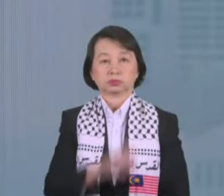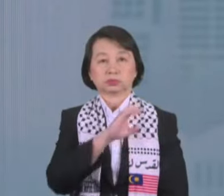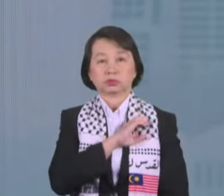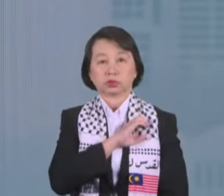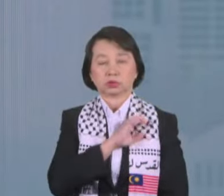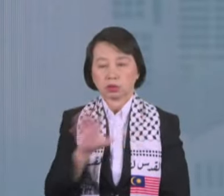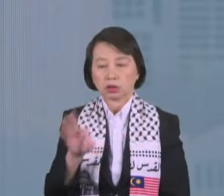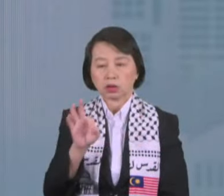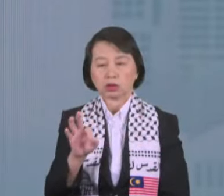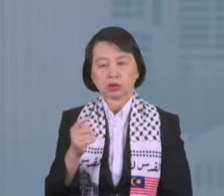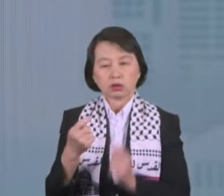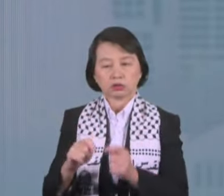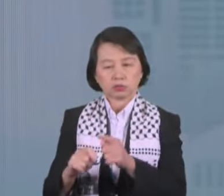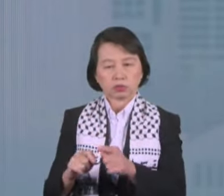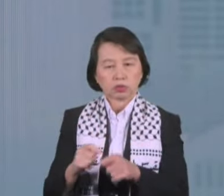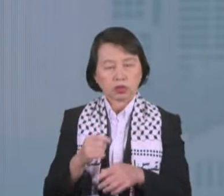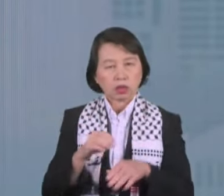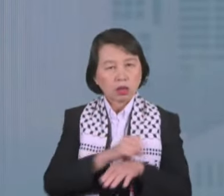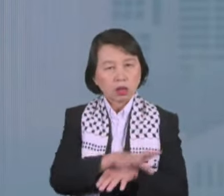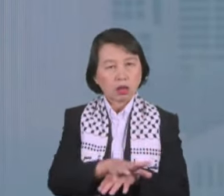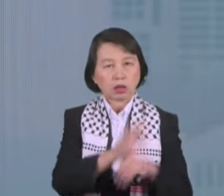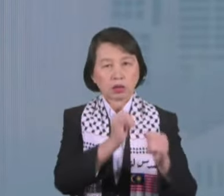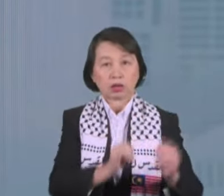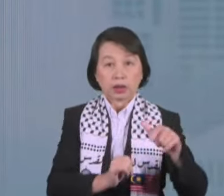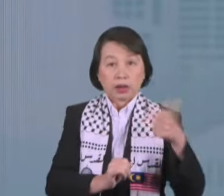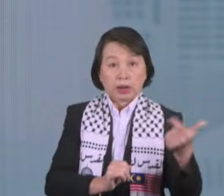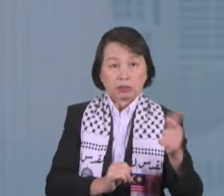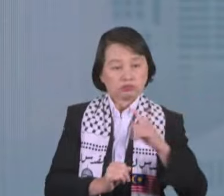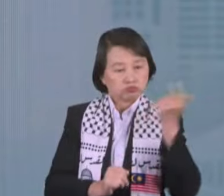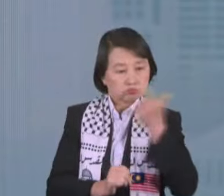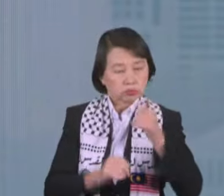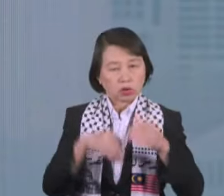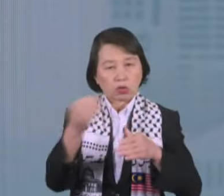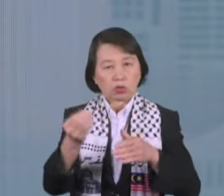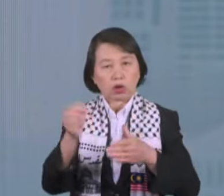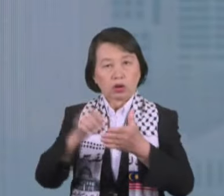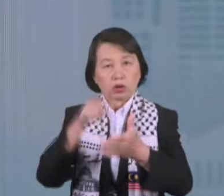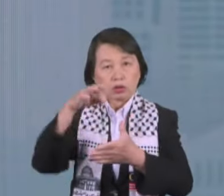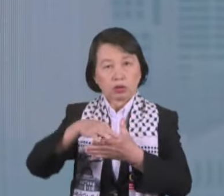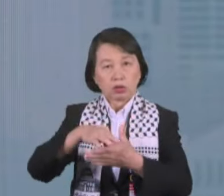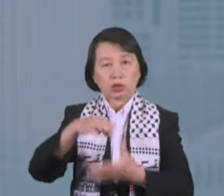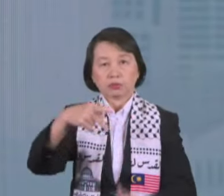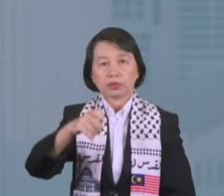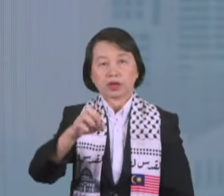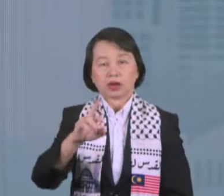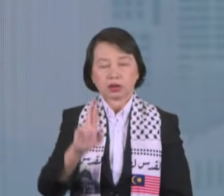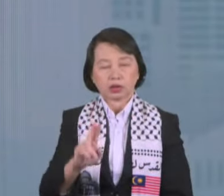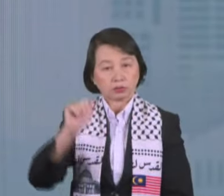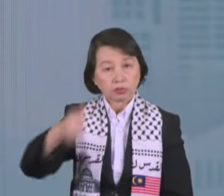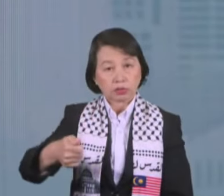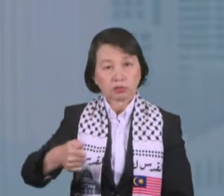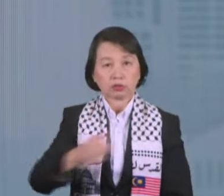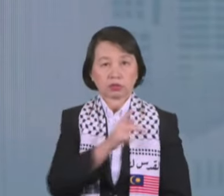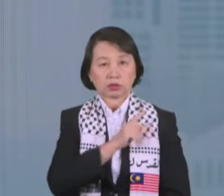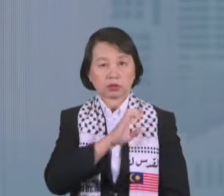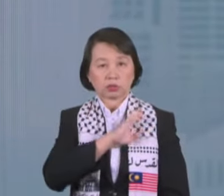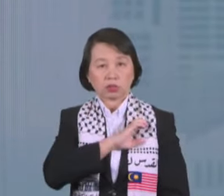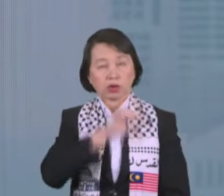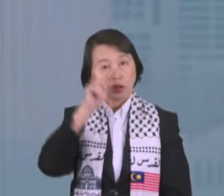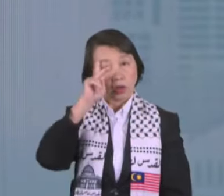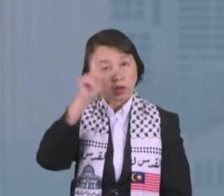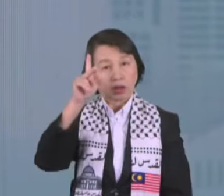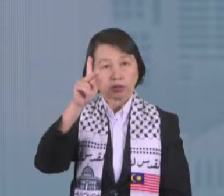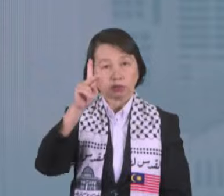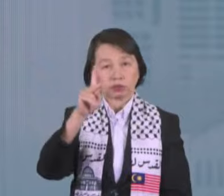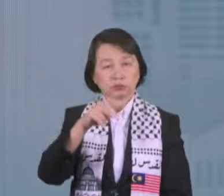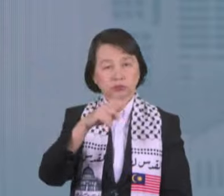Polis mengesan cubaan mempengaruhi individu lain untuk tidak keluar mengundi pada PRK Nenggiri esok. Ketua Polis Kelantan Datuk Muhammad